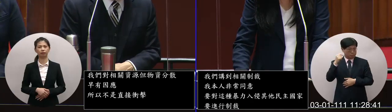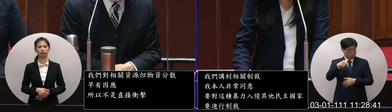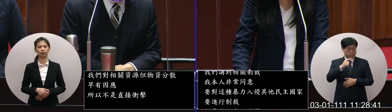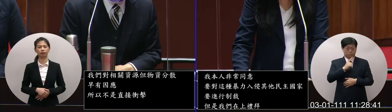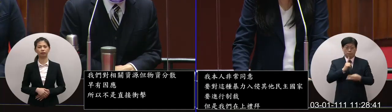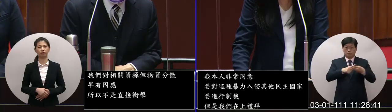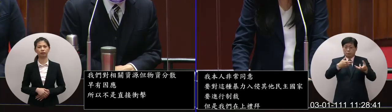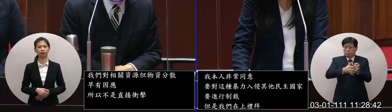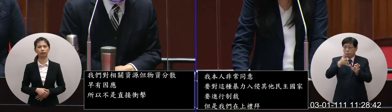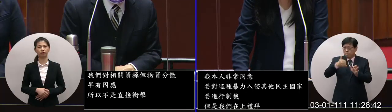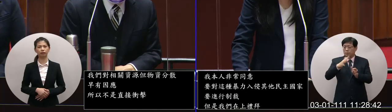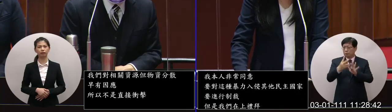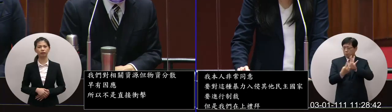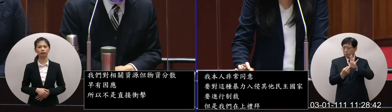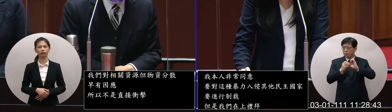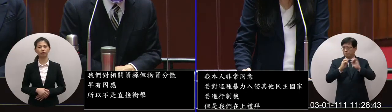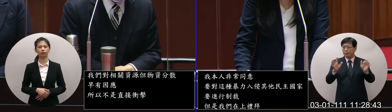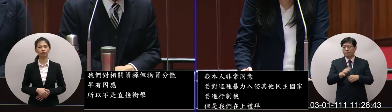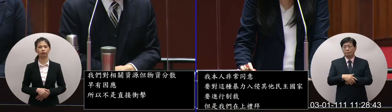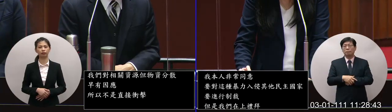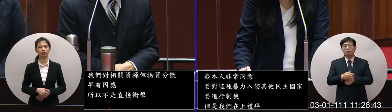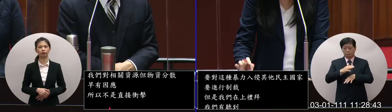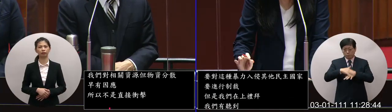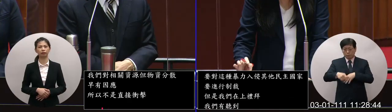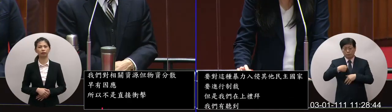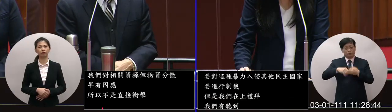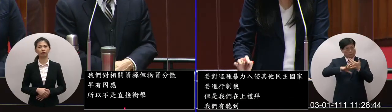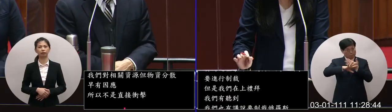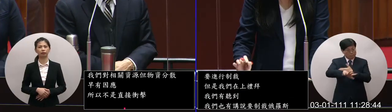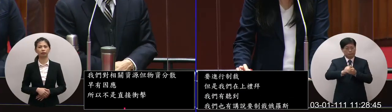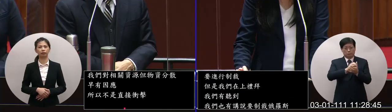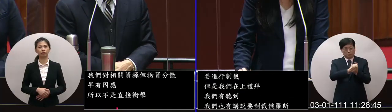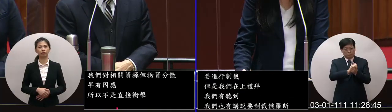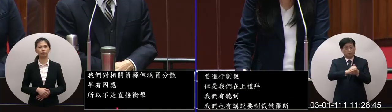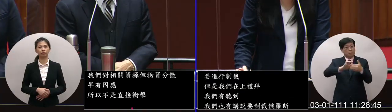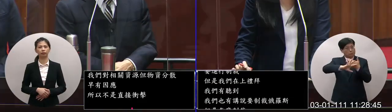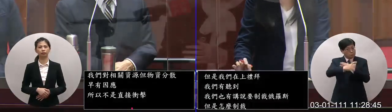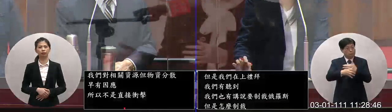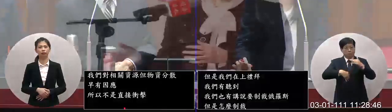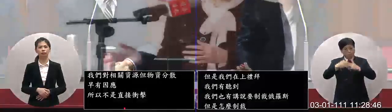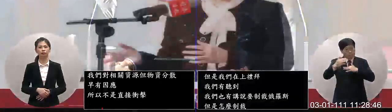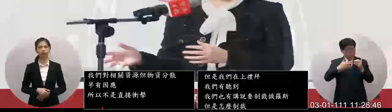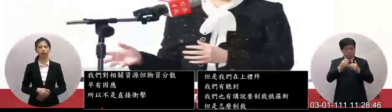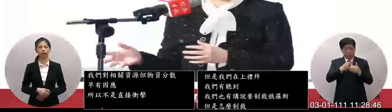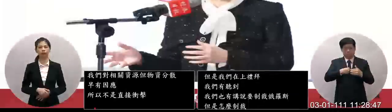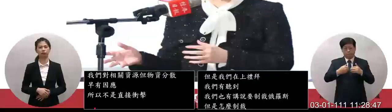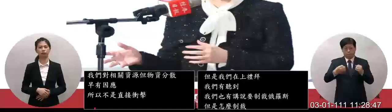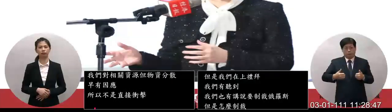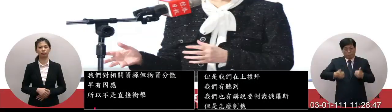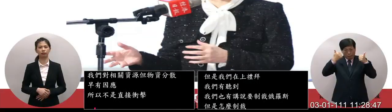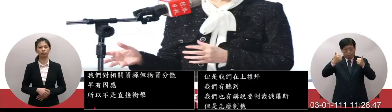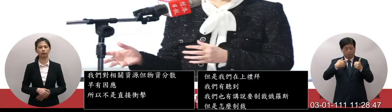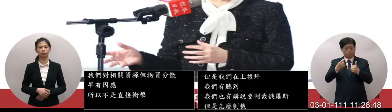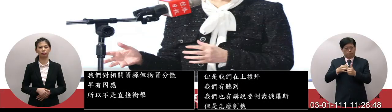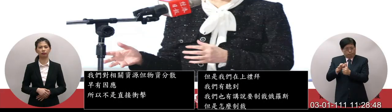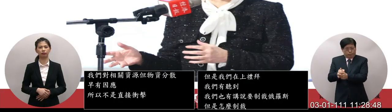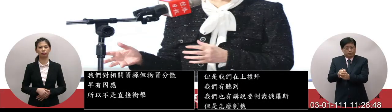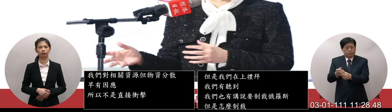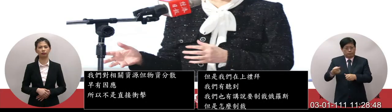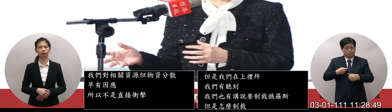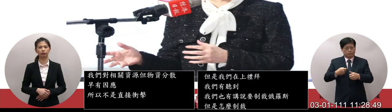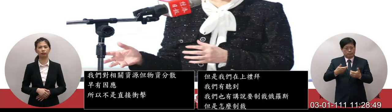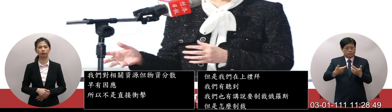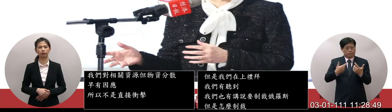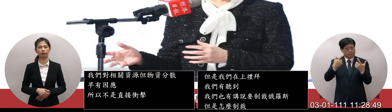个王美花部长有讲到说，我们会跟相关的盟友共同协调制裁方式，那会有共同的作